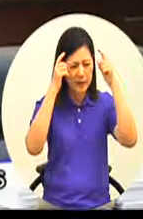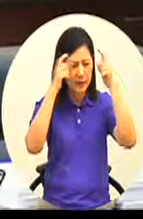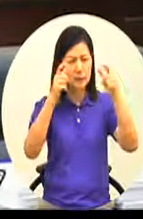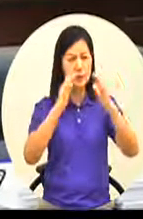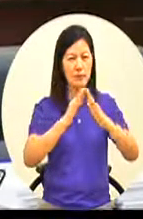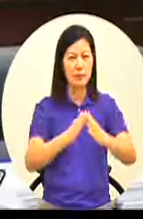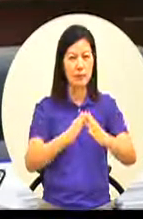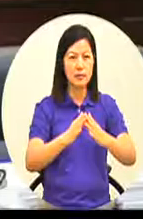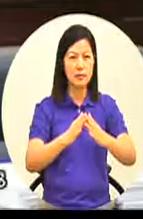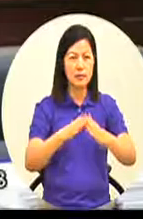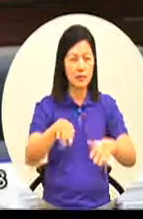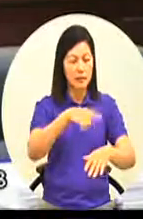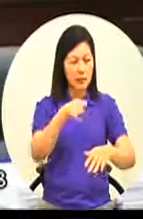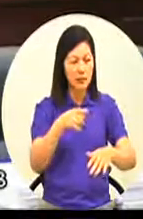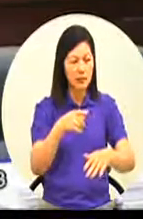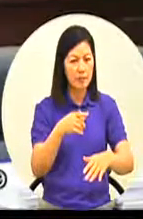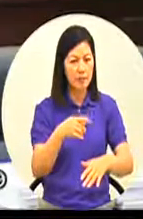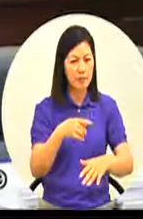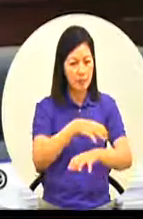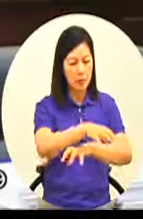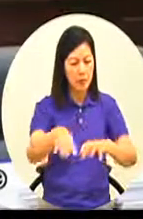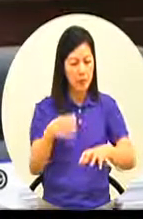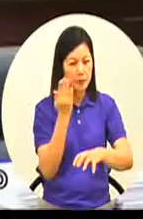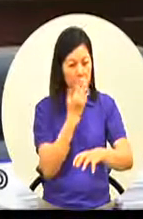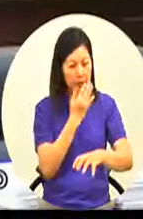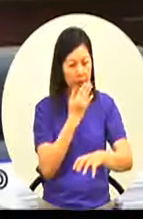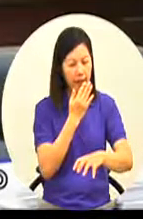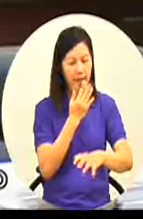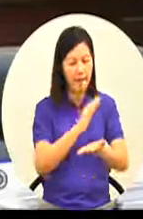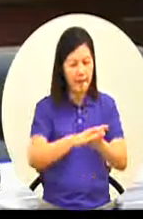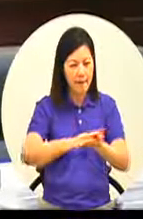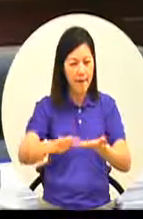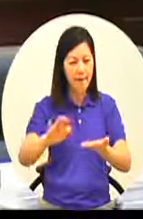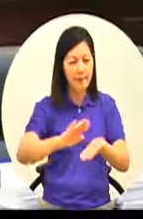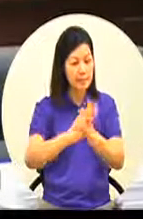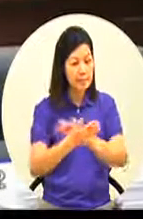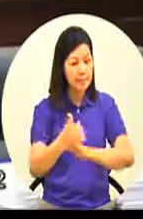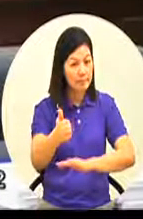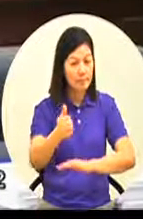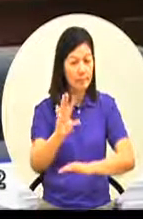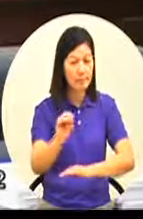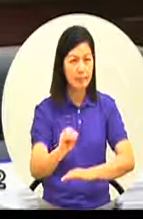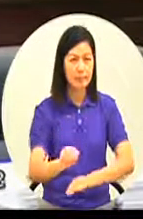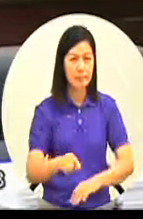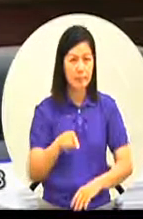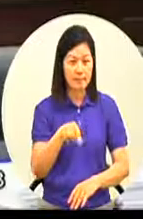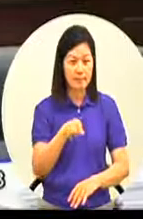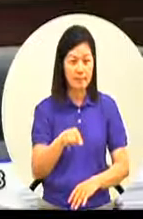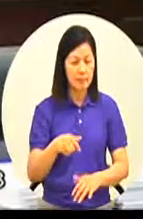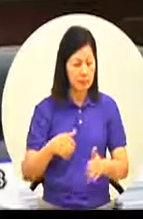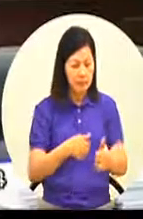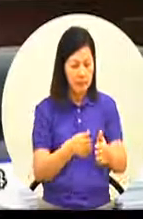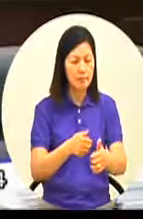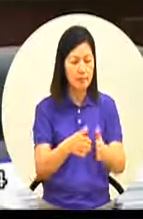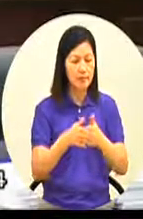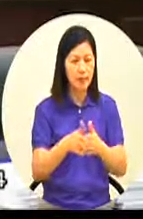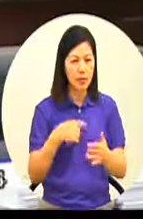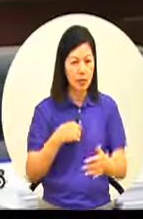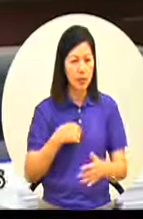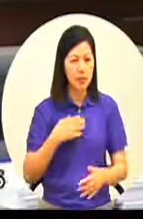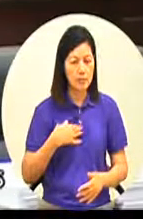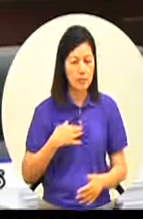们美观的环境，那种清洁的环境有变好了，所以我们这个议题就不再追踪。我比较了解是这个议题。那当